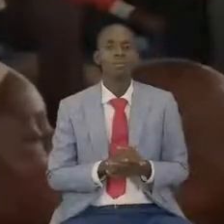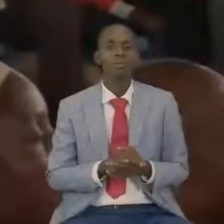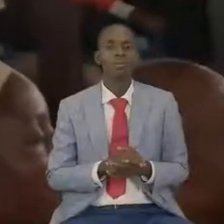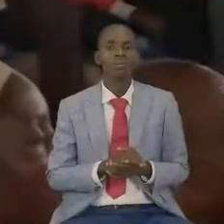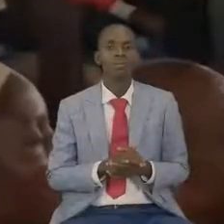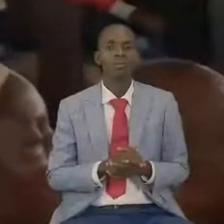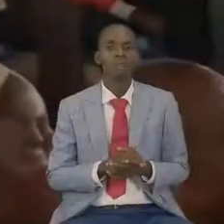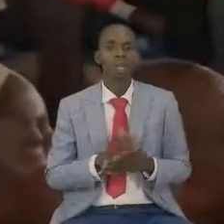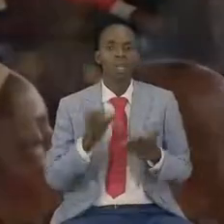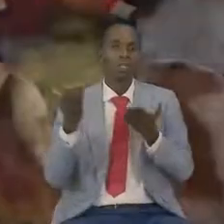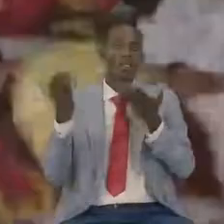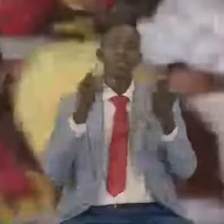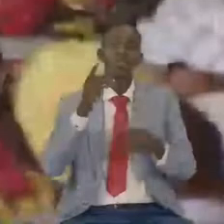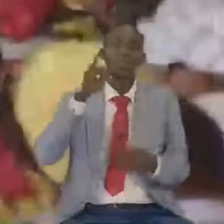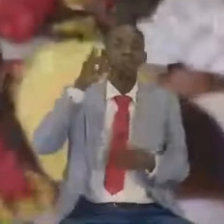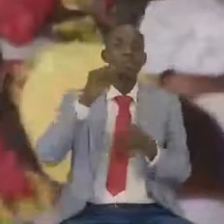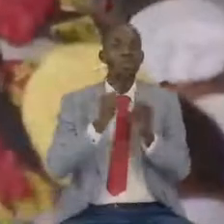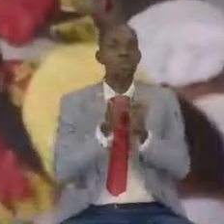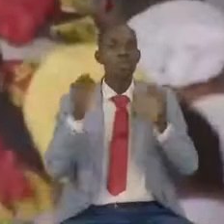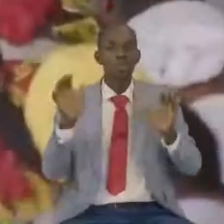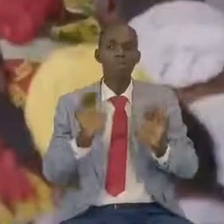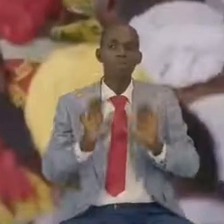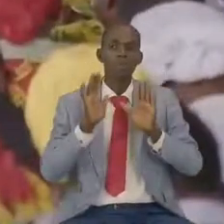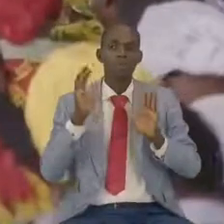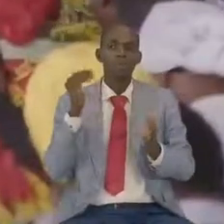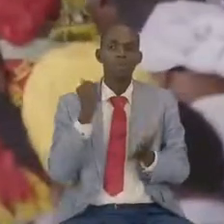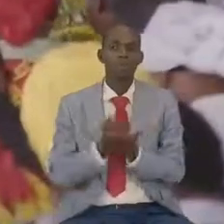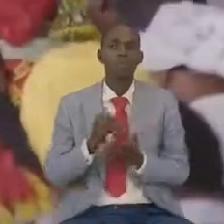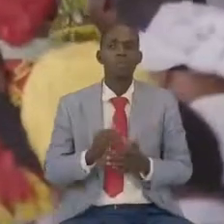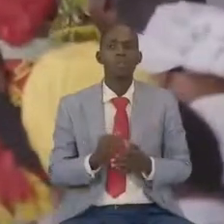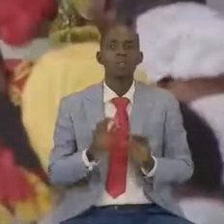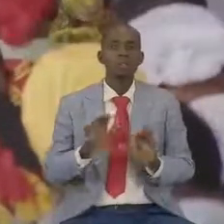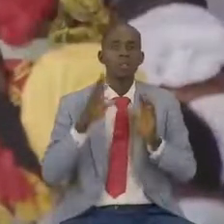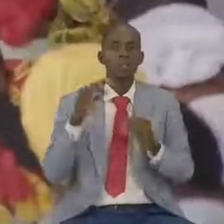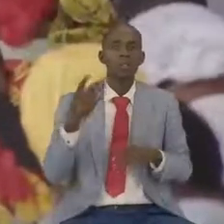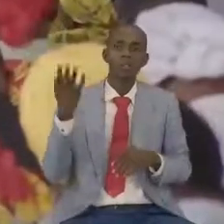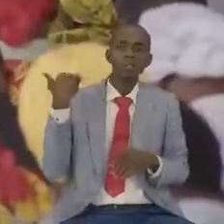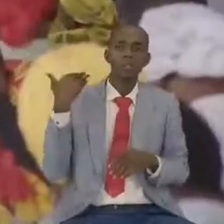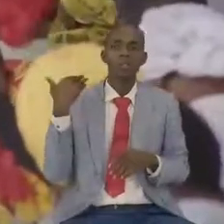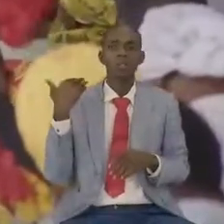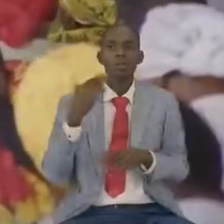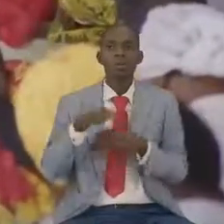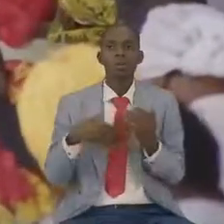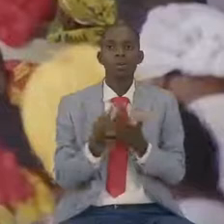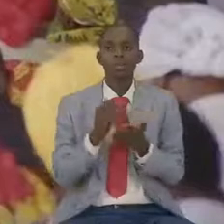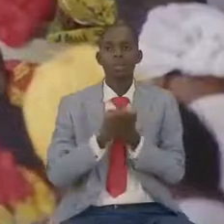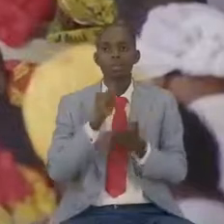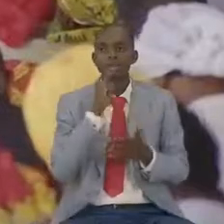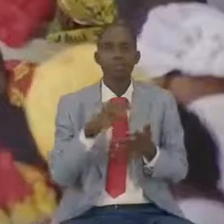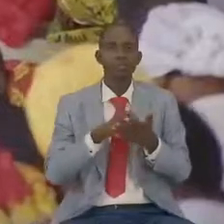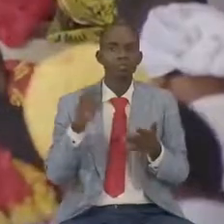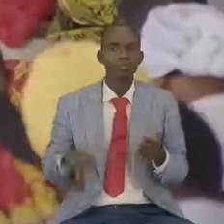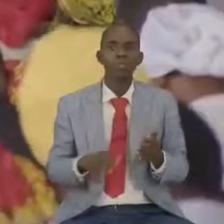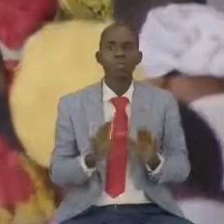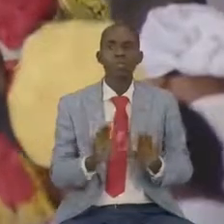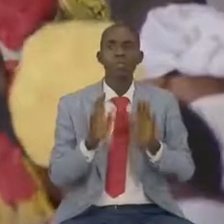De le servir sans crainte. La crainte du passé. Tout cela est pardonné. La